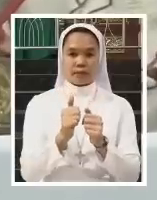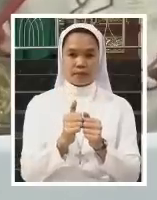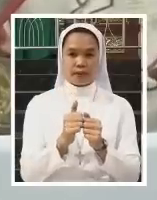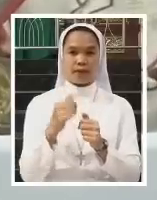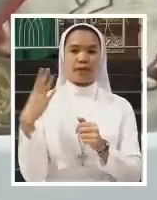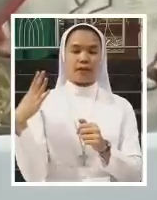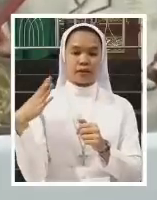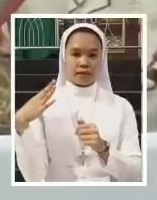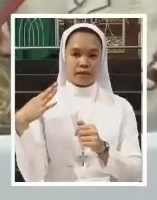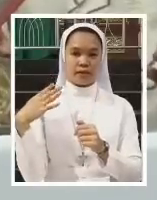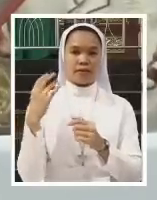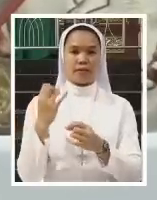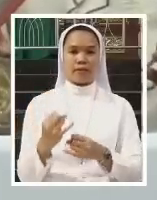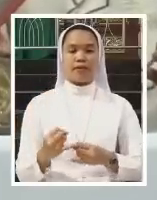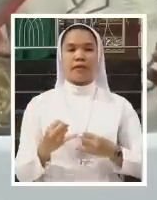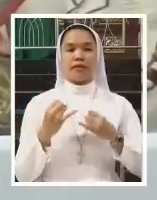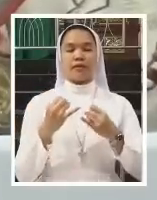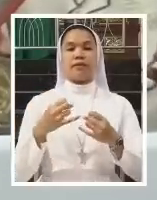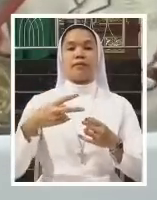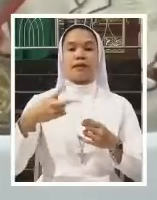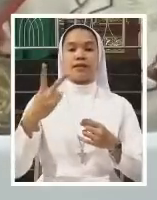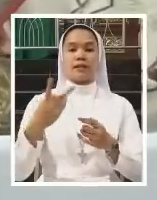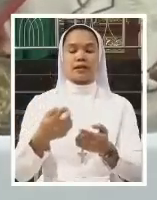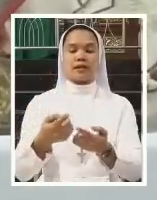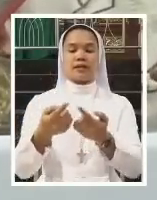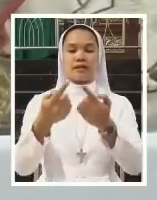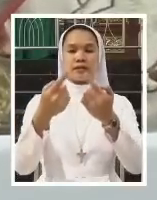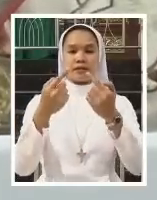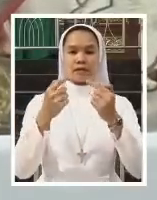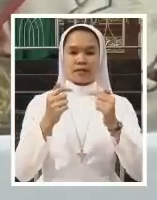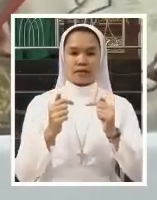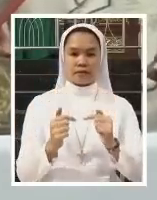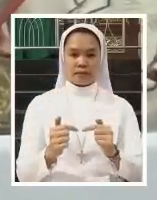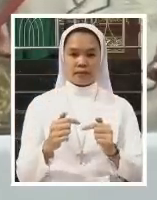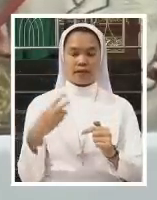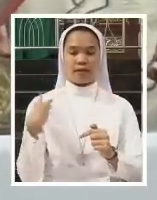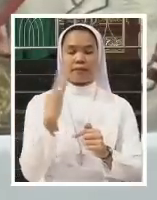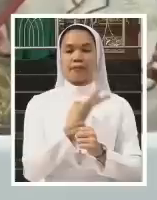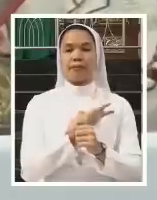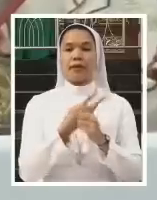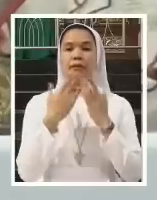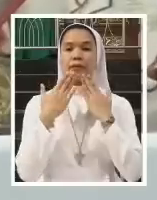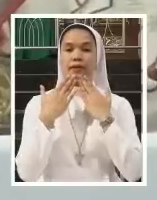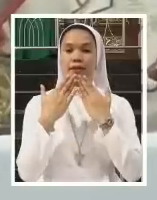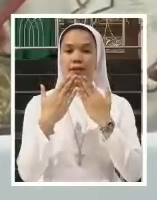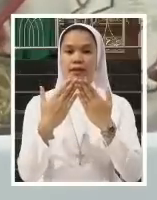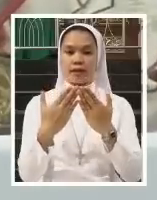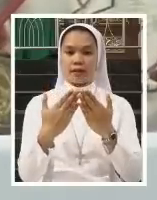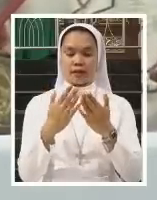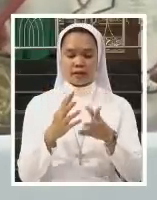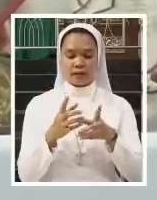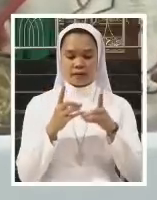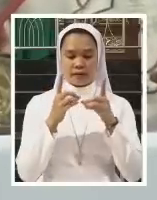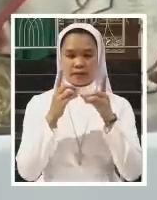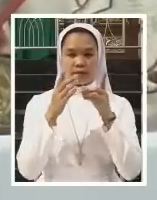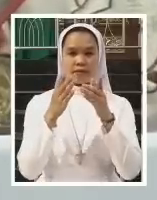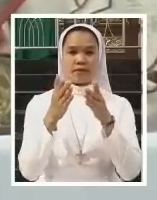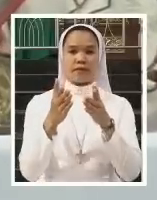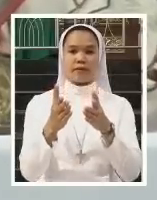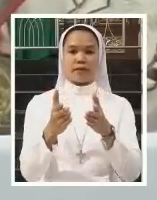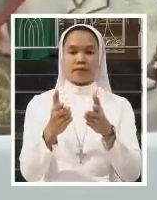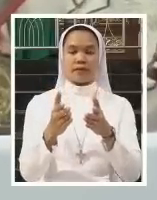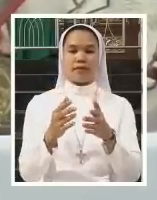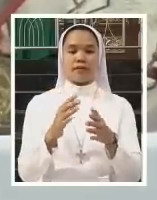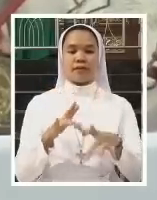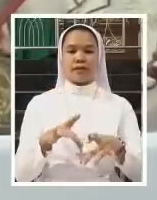nagkahalat, kan sa iyang ikaduwang pagdatong, nagpapasalamat na inagdodolot sa imo